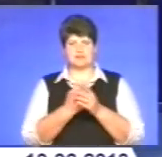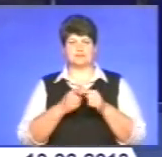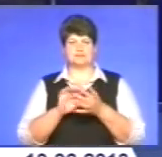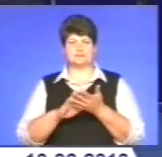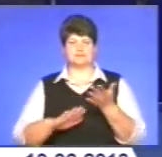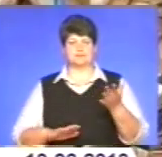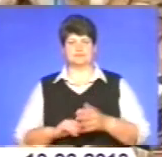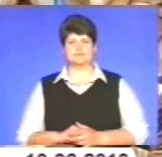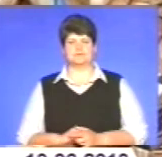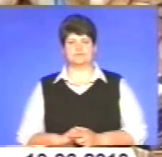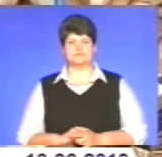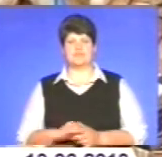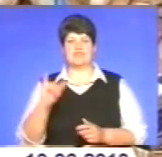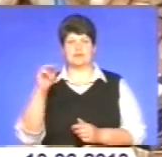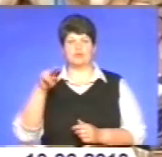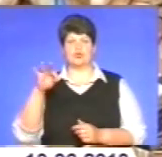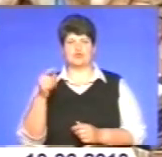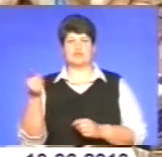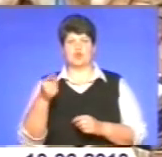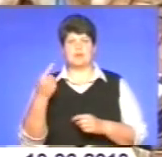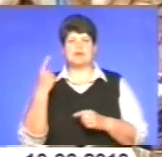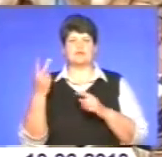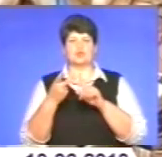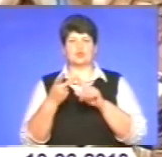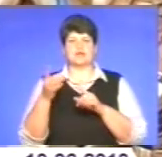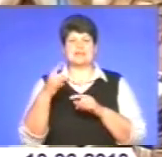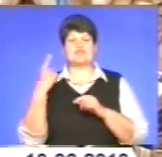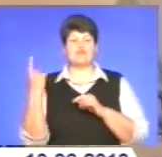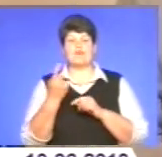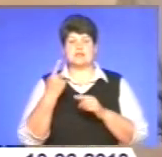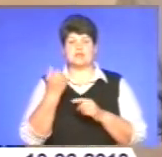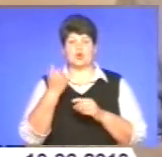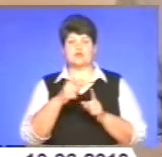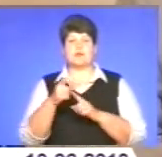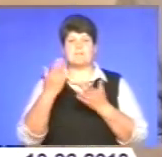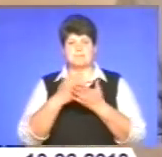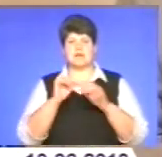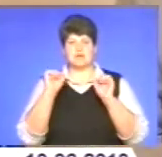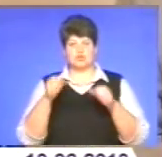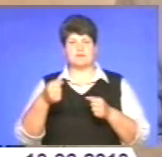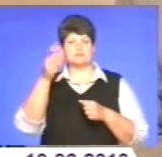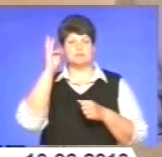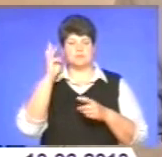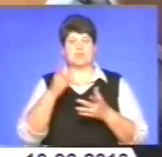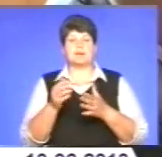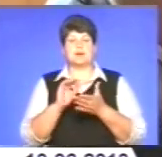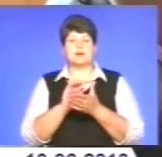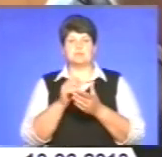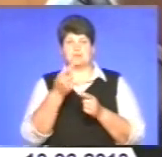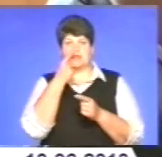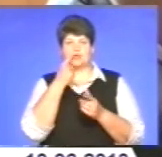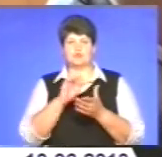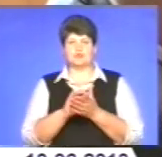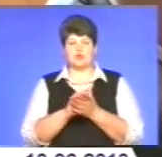відеоматеріалі. Іван Почух на Тернопільщині вдруге і вперше, за його словами, має можливість як дипломат ближче ознайомитися із економічним